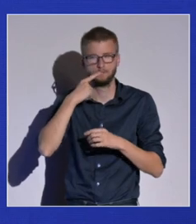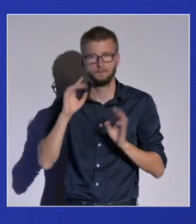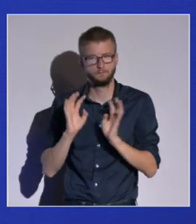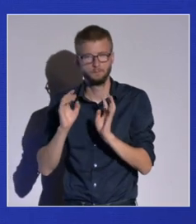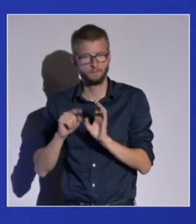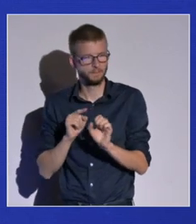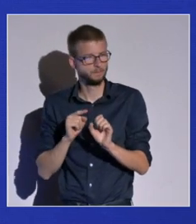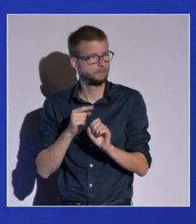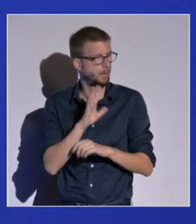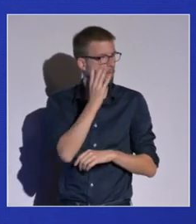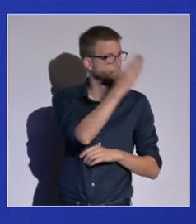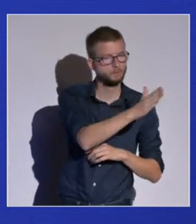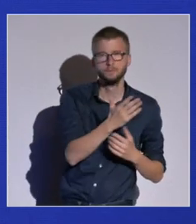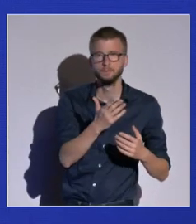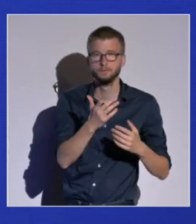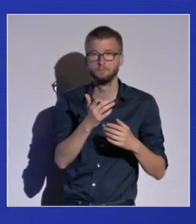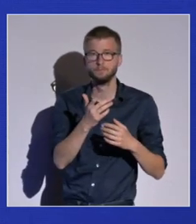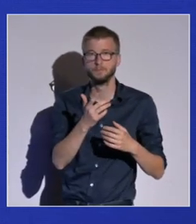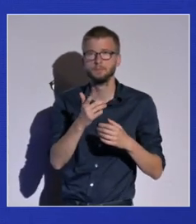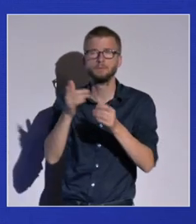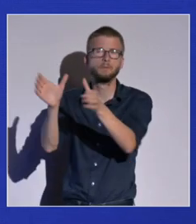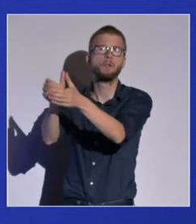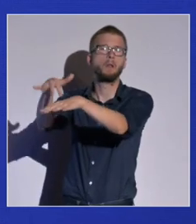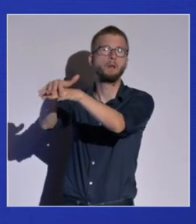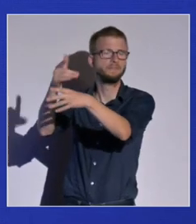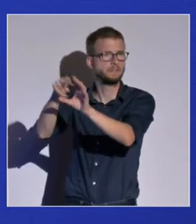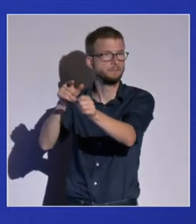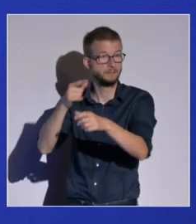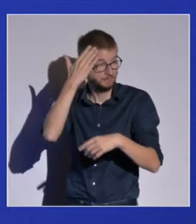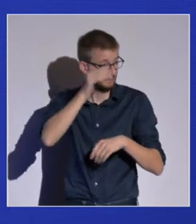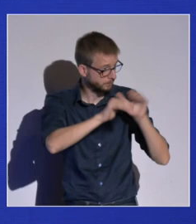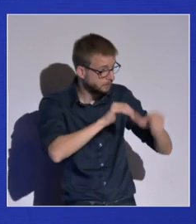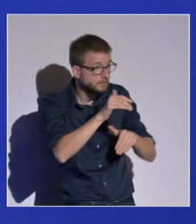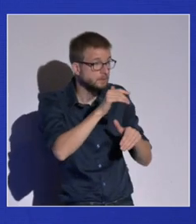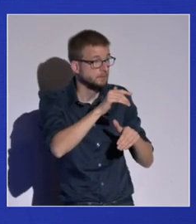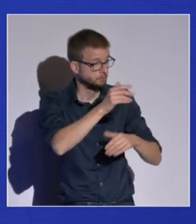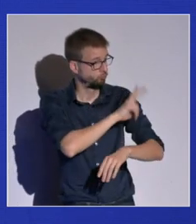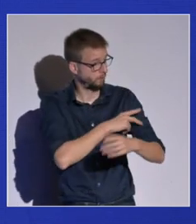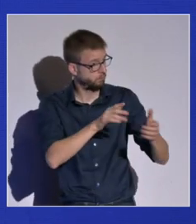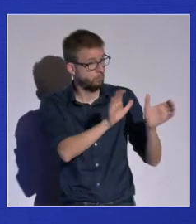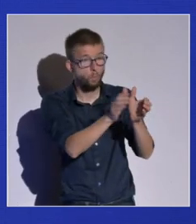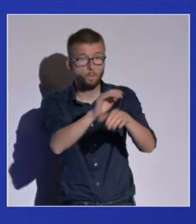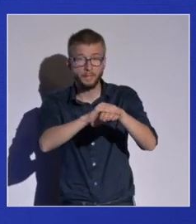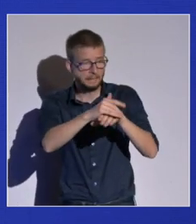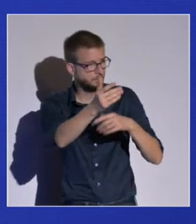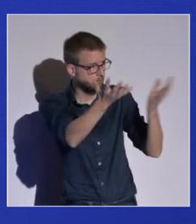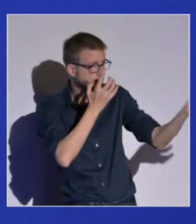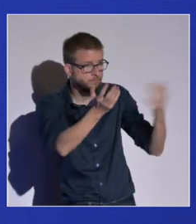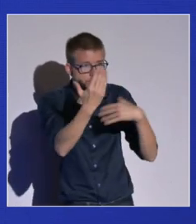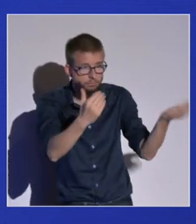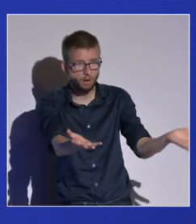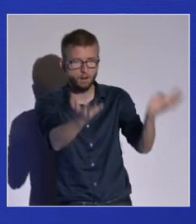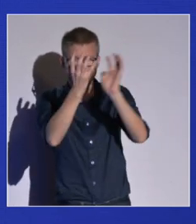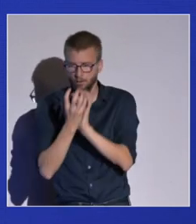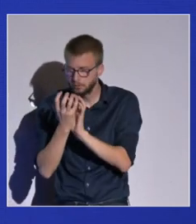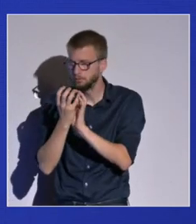là, quand il convoque les chefs de parti et qu'il leur dit ben, « c'est dans notre périmètre », alors on va s'en occuper. Et moi, je vais vous